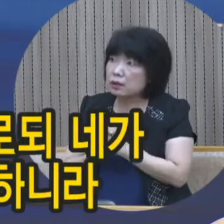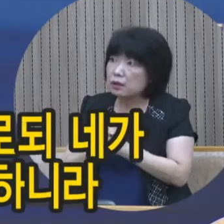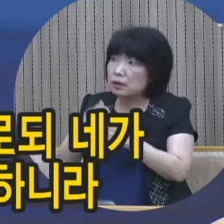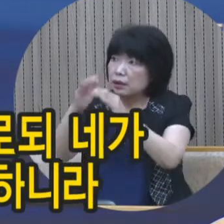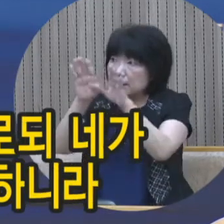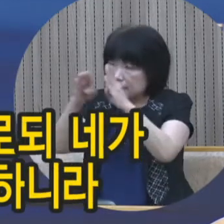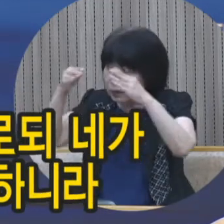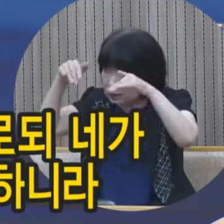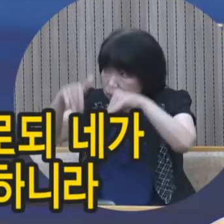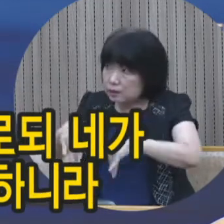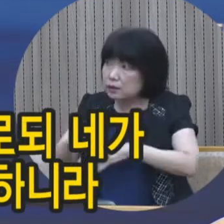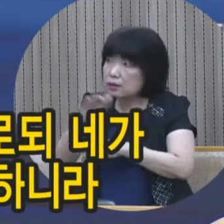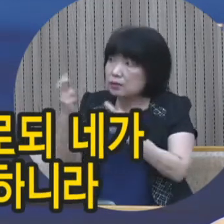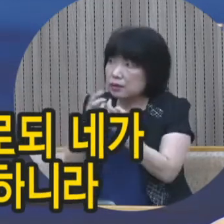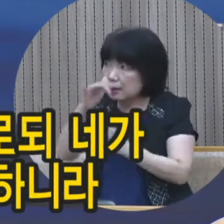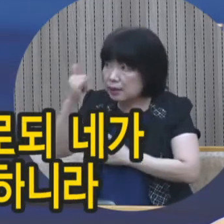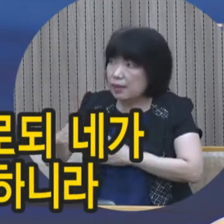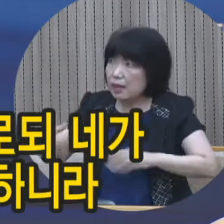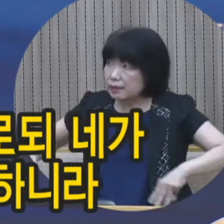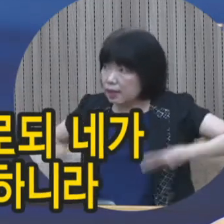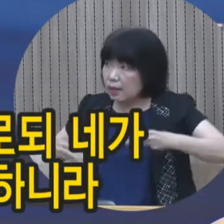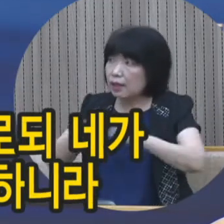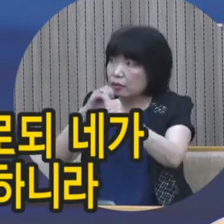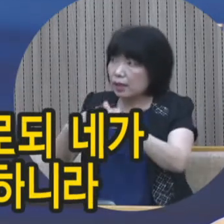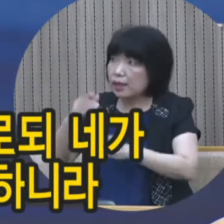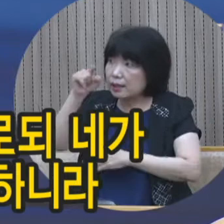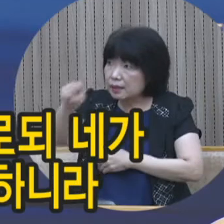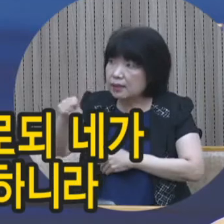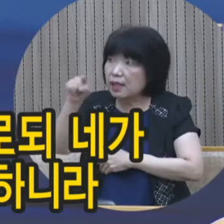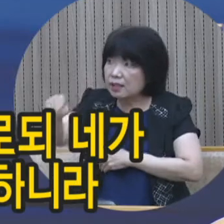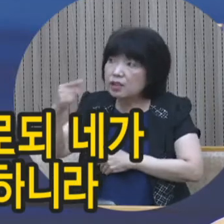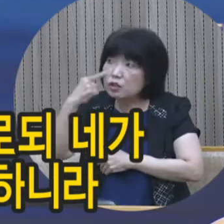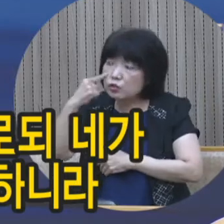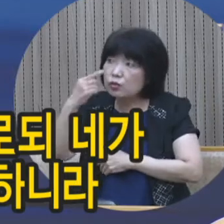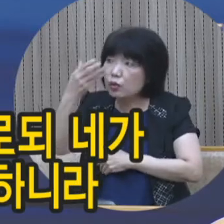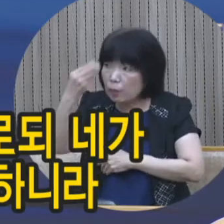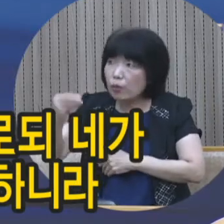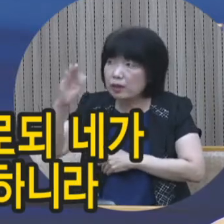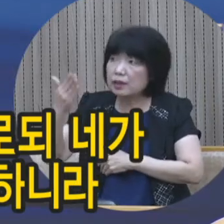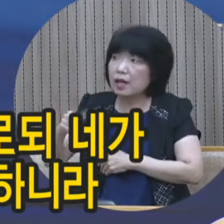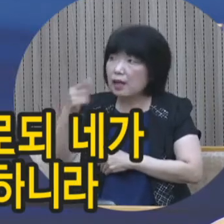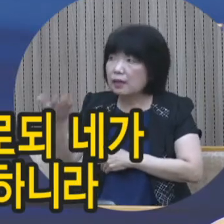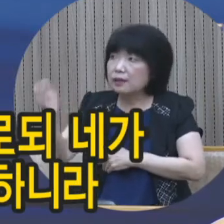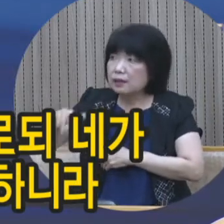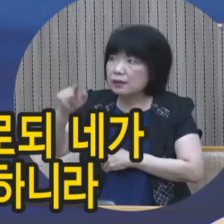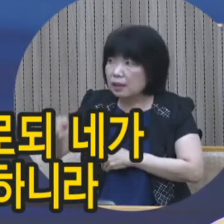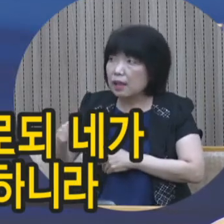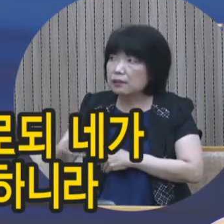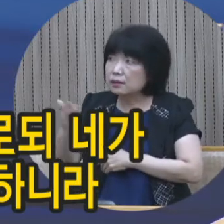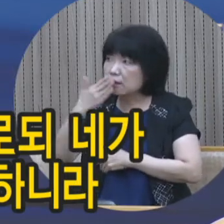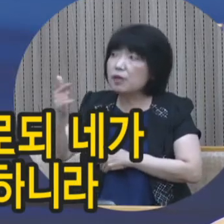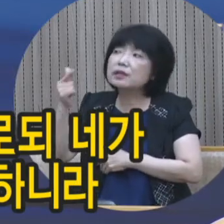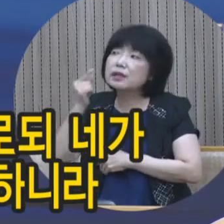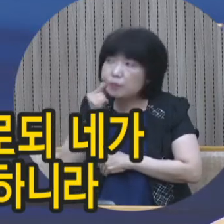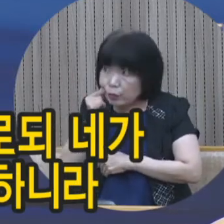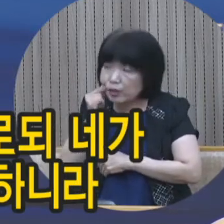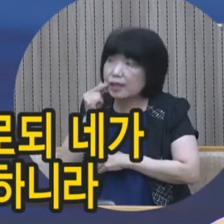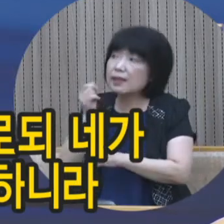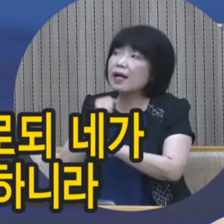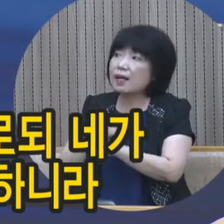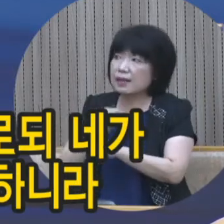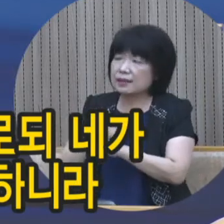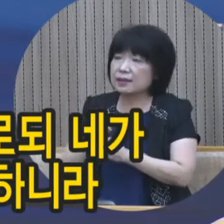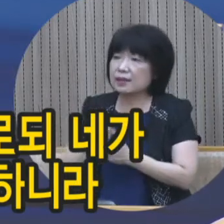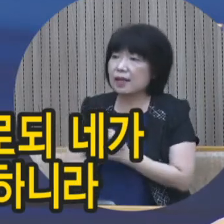내신들 어찌 이런 일이 있으리요? 엘리사가 가로되 네가 내 눈으로 보리라 그러나 그것을 먹지는